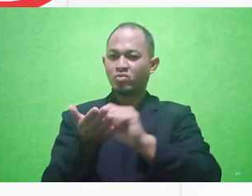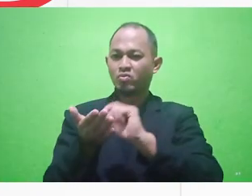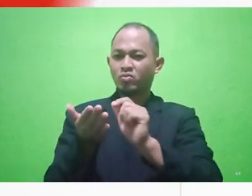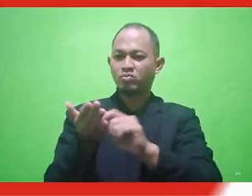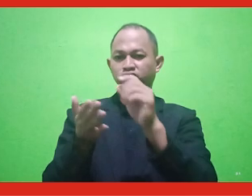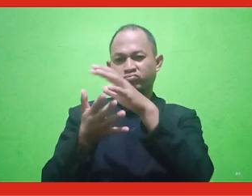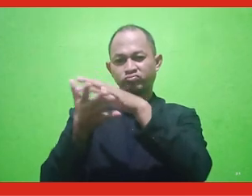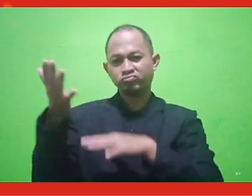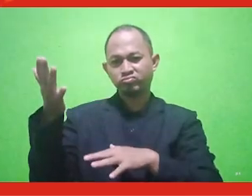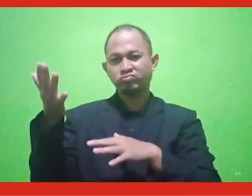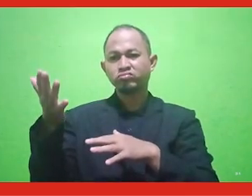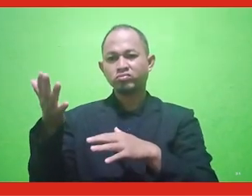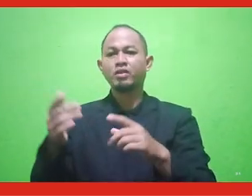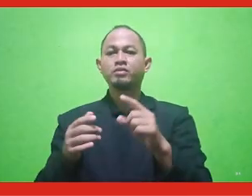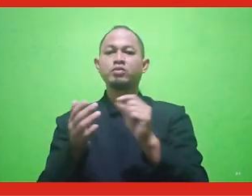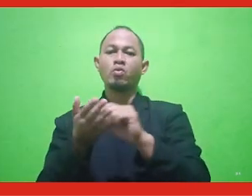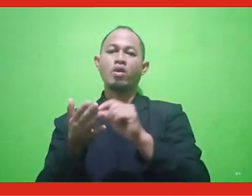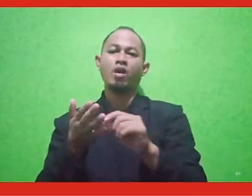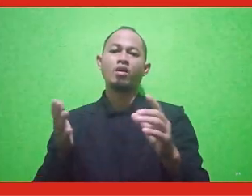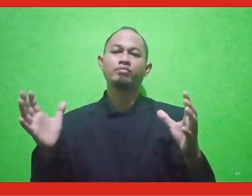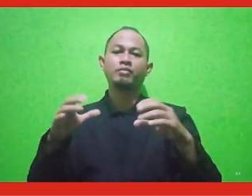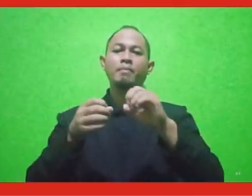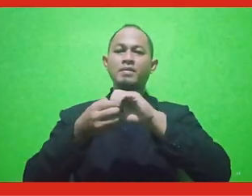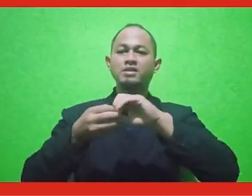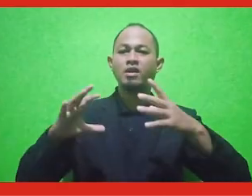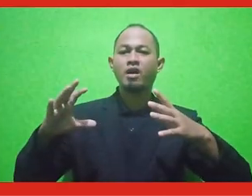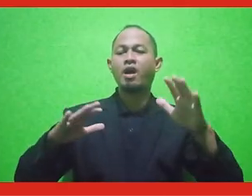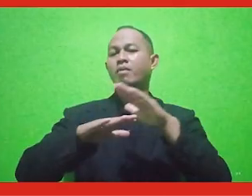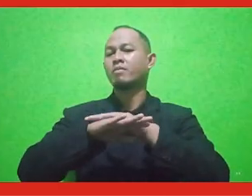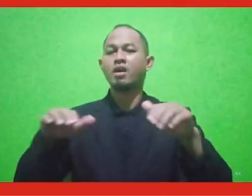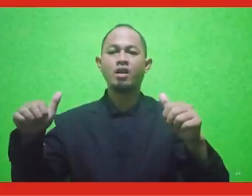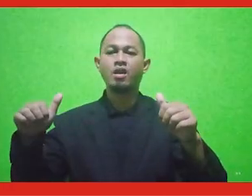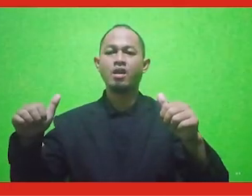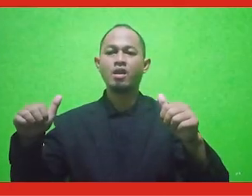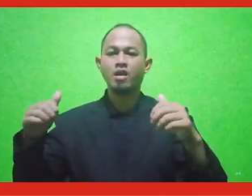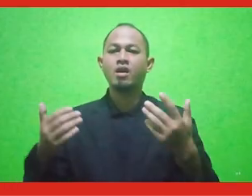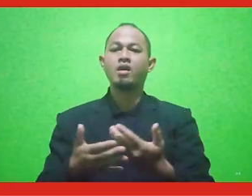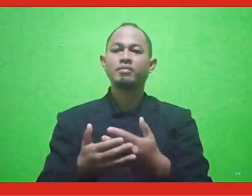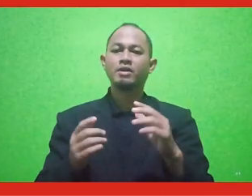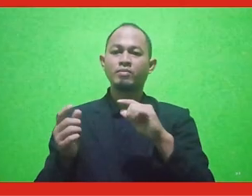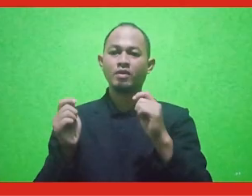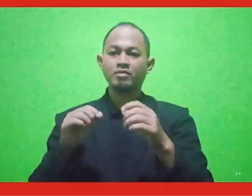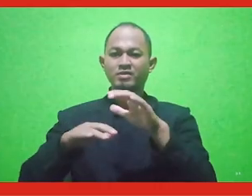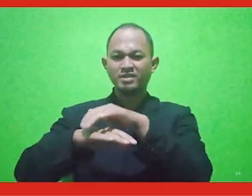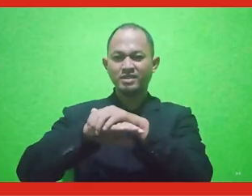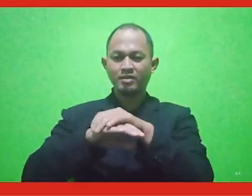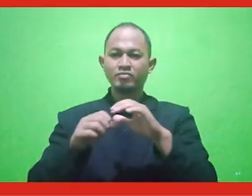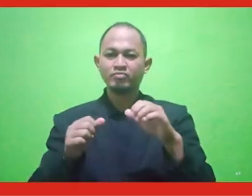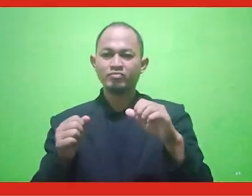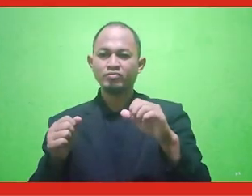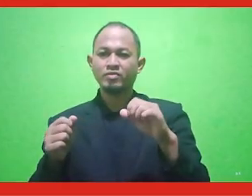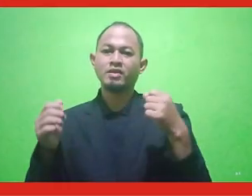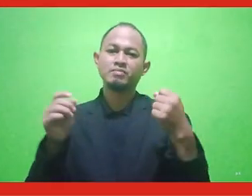ya. Satuan Pendidikan Aman Bencana atau SPAB merupakan upaya pencegahan dan penanggulangan